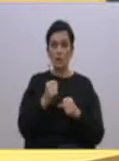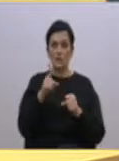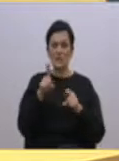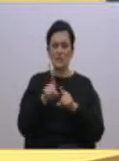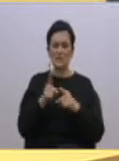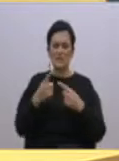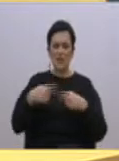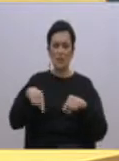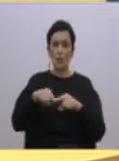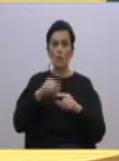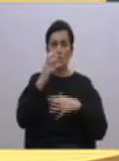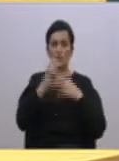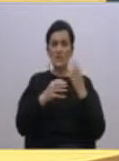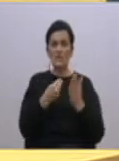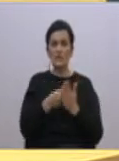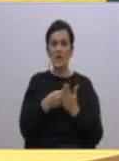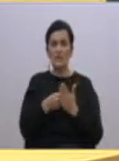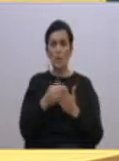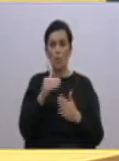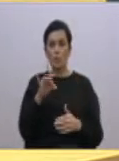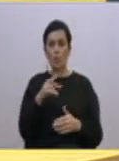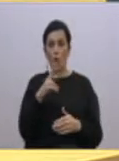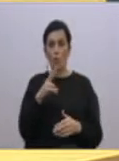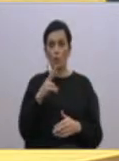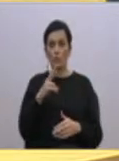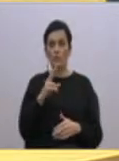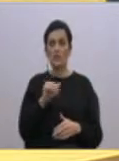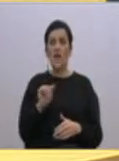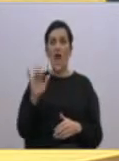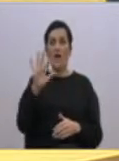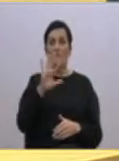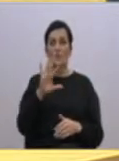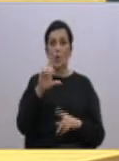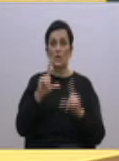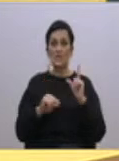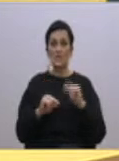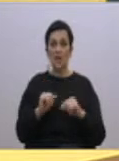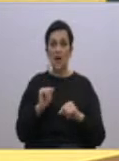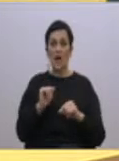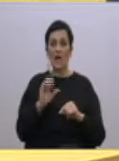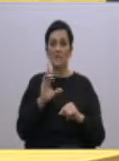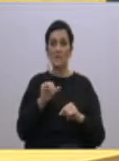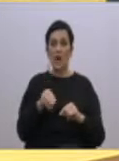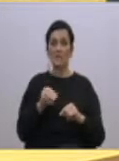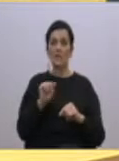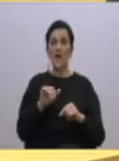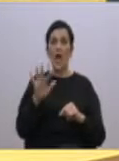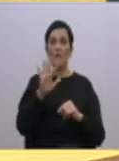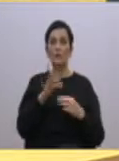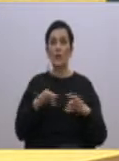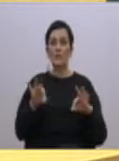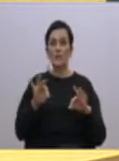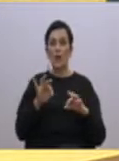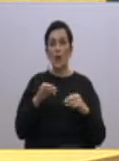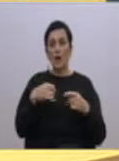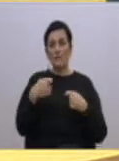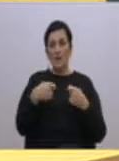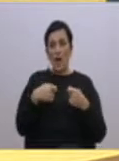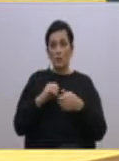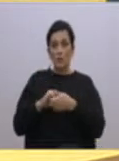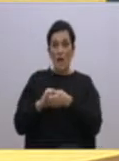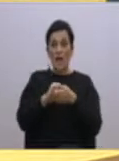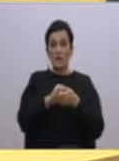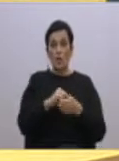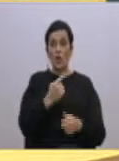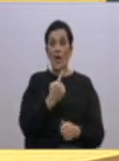გახლავთ: საერთაშორისო სავალუტო ფონდი, გაერო, ევროსტატი, ევროპის თავისუფალი ვაჭრობის ასოციაცია. ერთ-ერთი